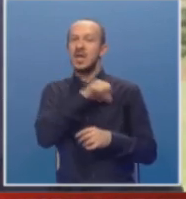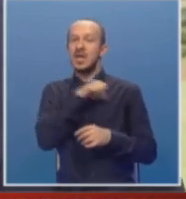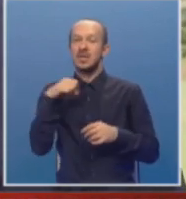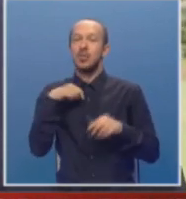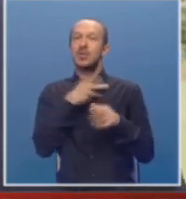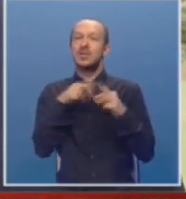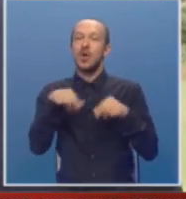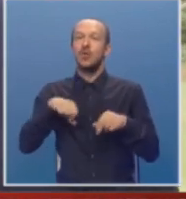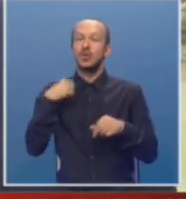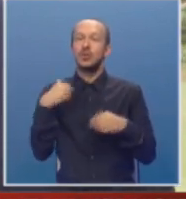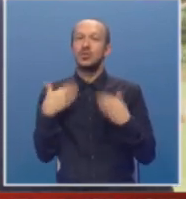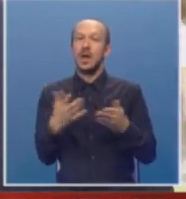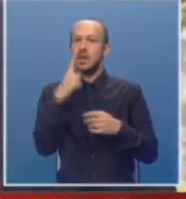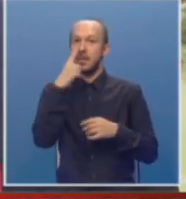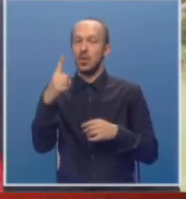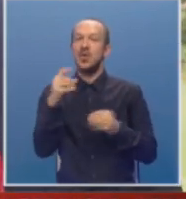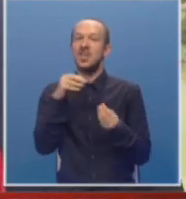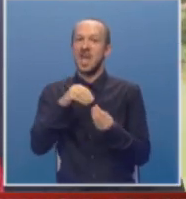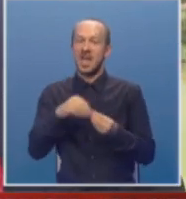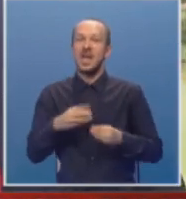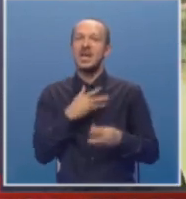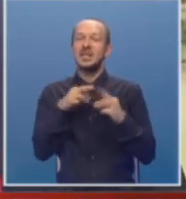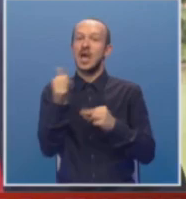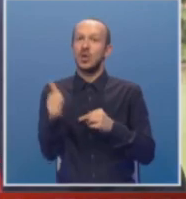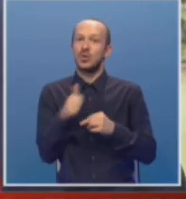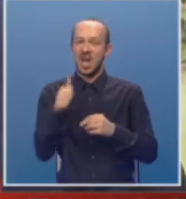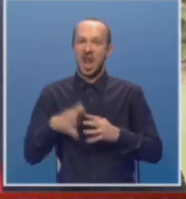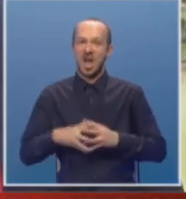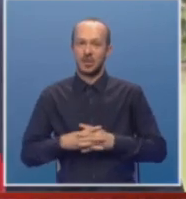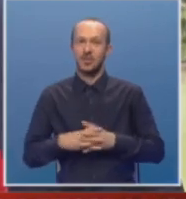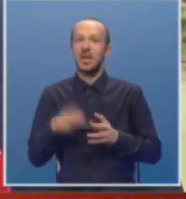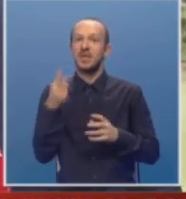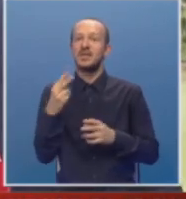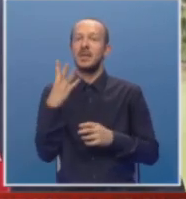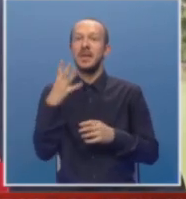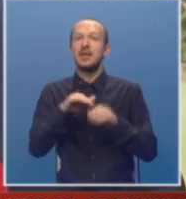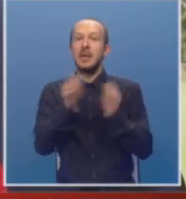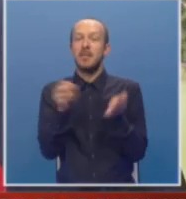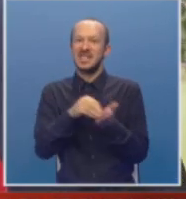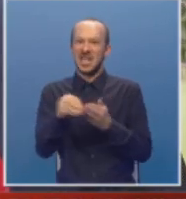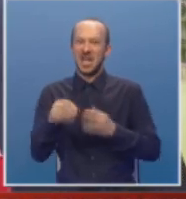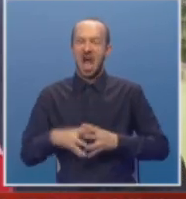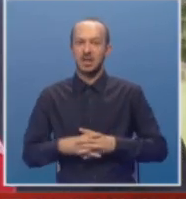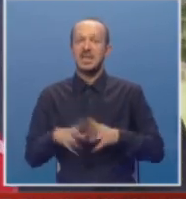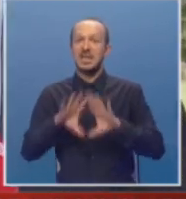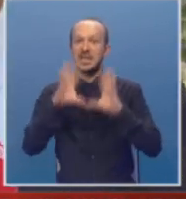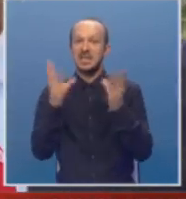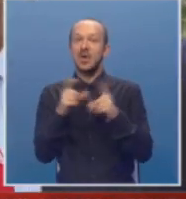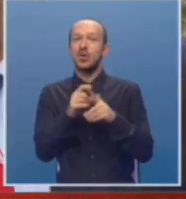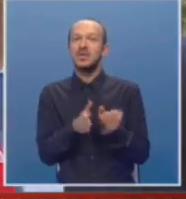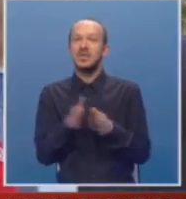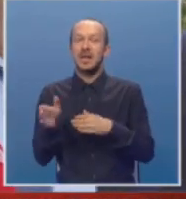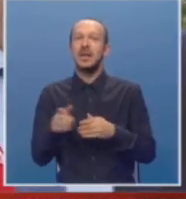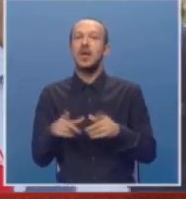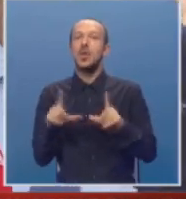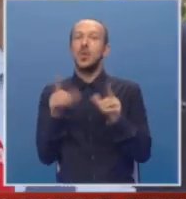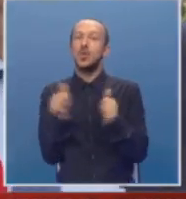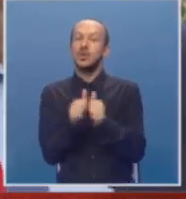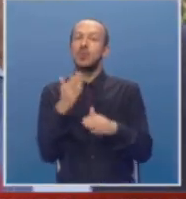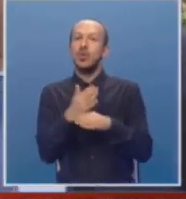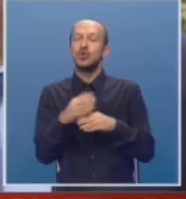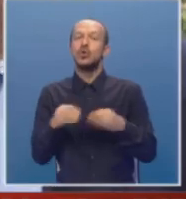ovu godinu zadnju dali, to je milion jaja za godinu dana, 25 plastenika. To je sve od strane uz pomoć,